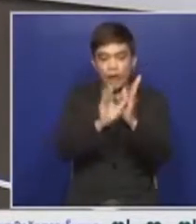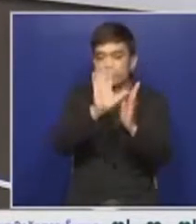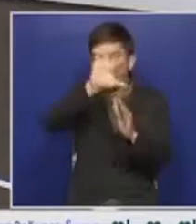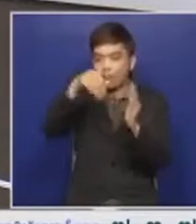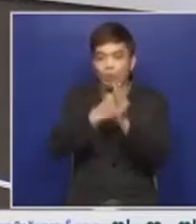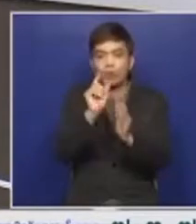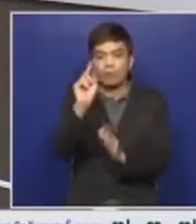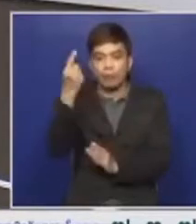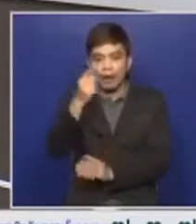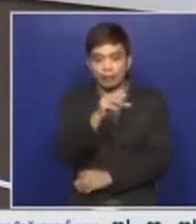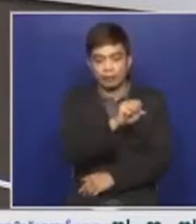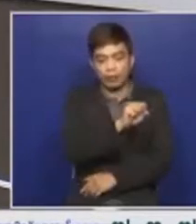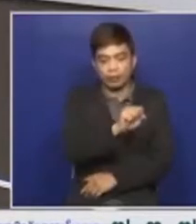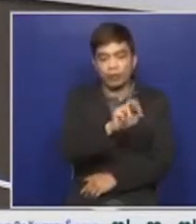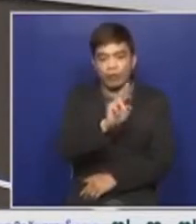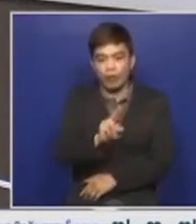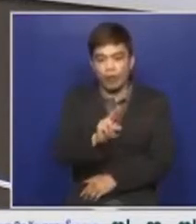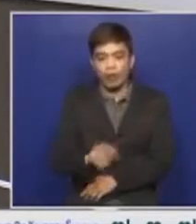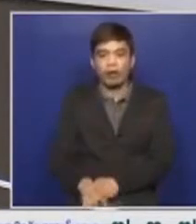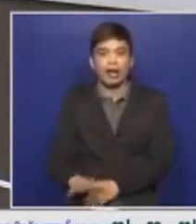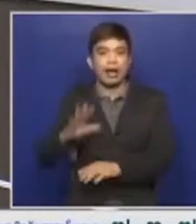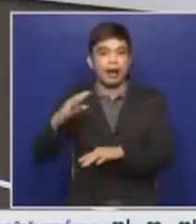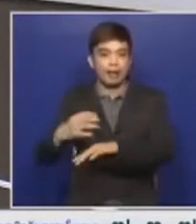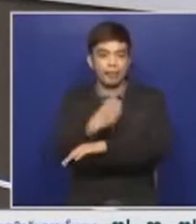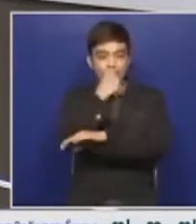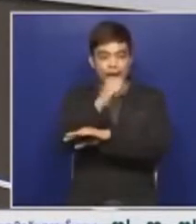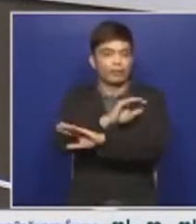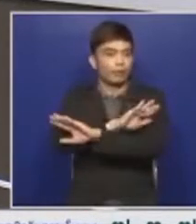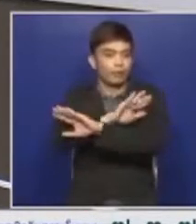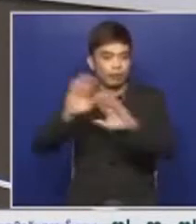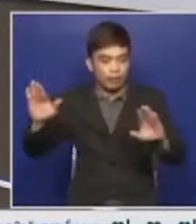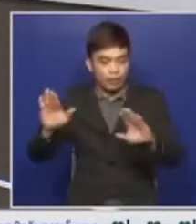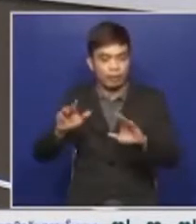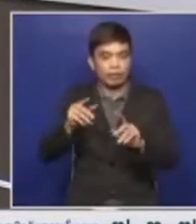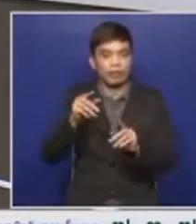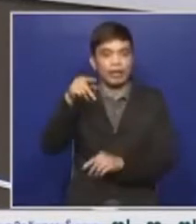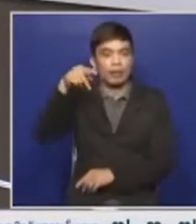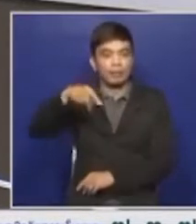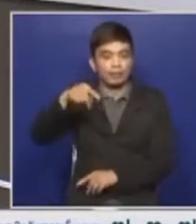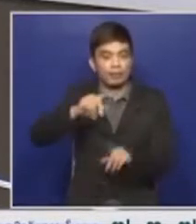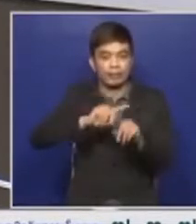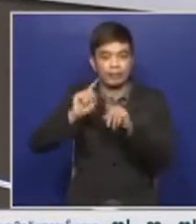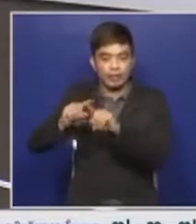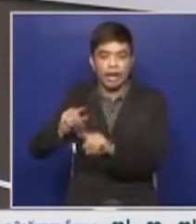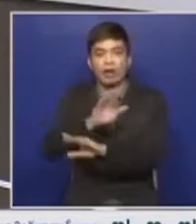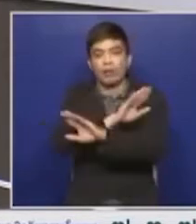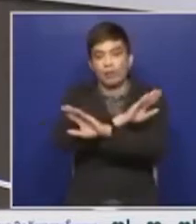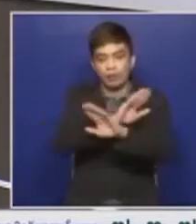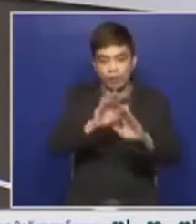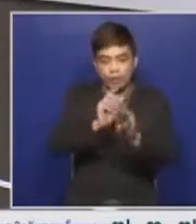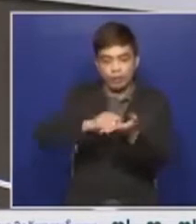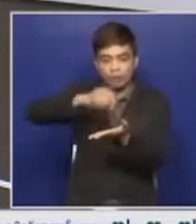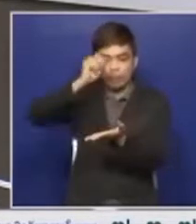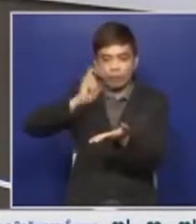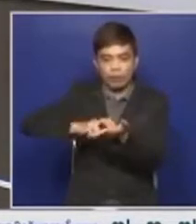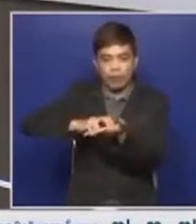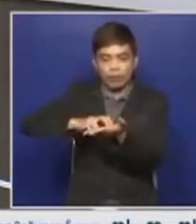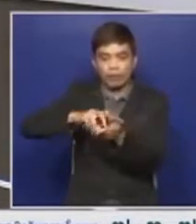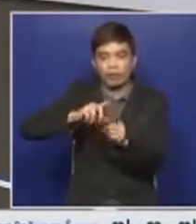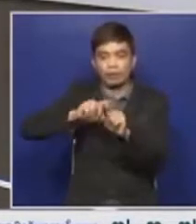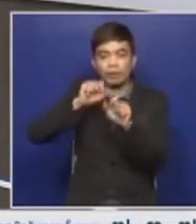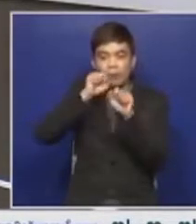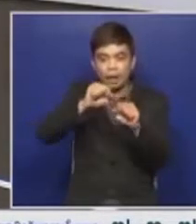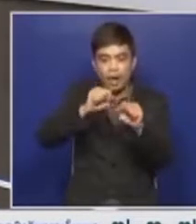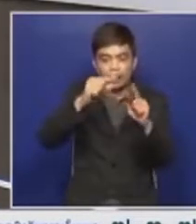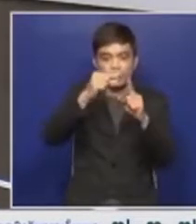การยกเลิกอำนาจพิเศษของสวตามบทเฉพาะกาลการยกเลิกการรับรองความชอบของ